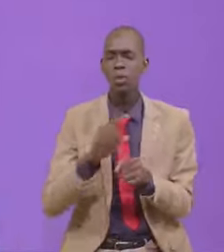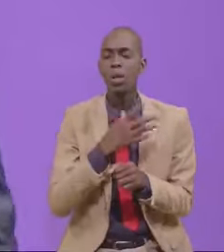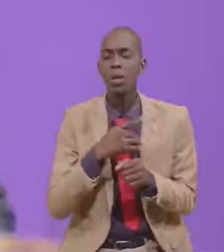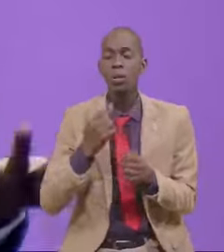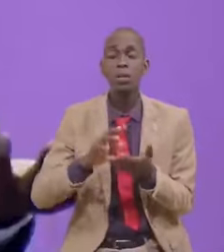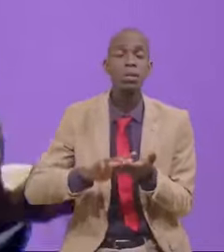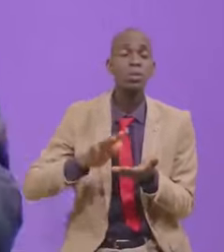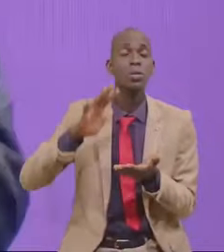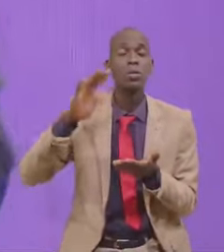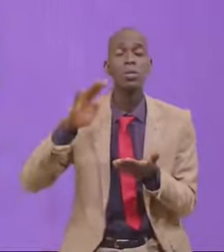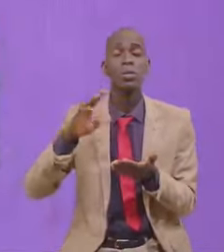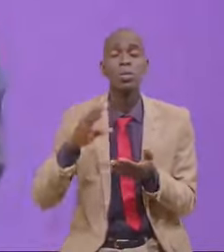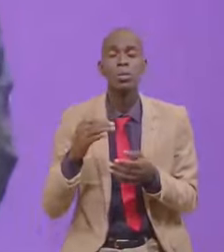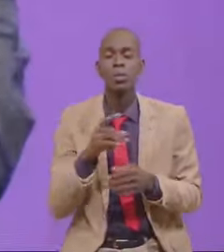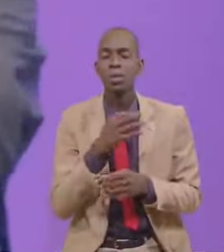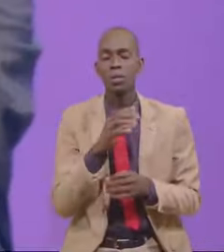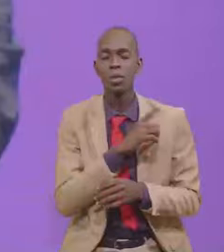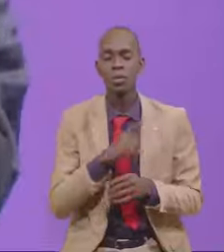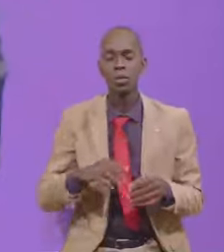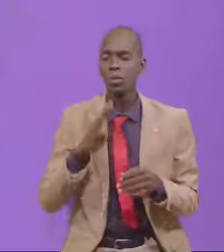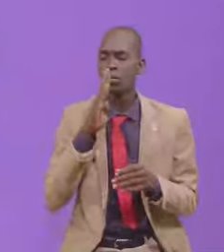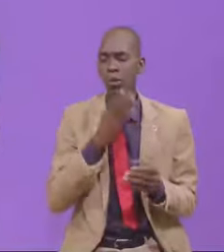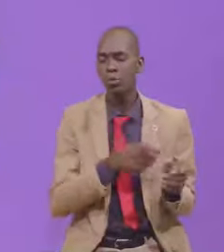et la gloire du Seigneur sur nos vies